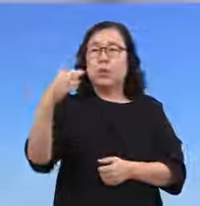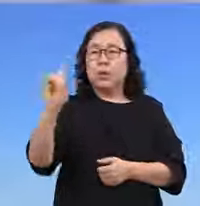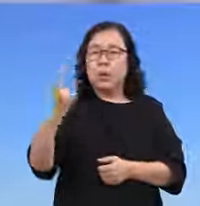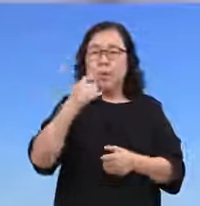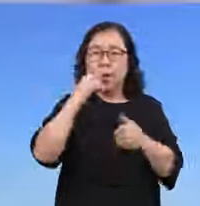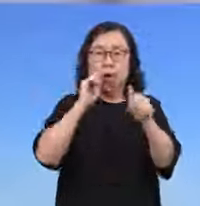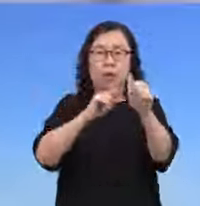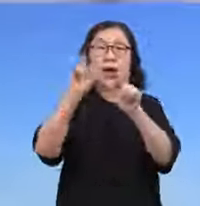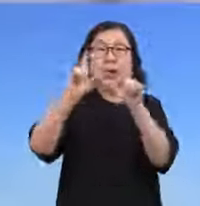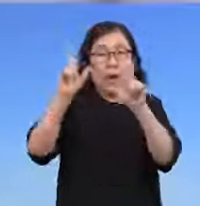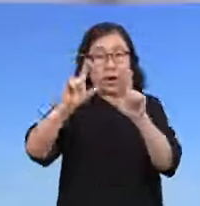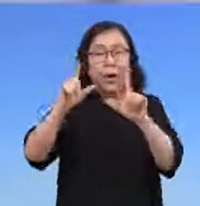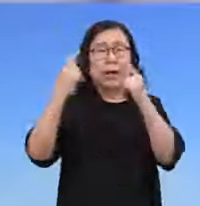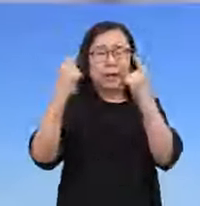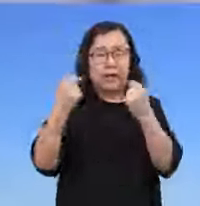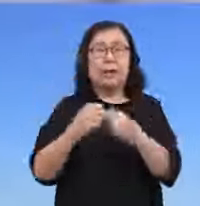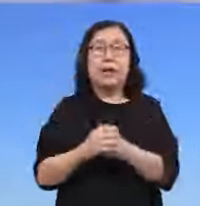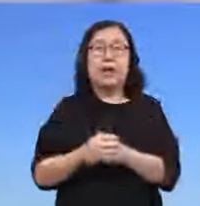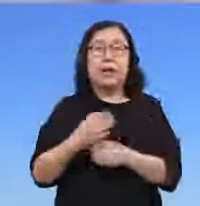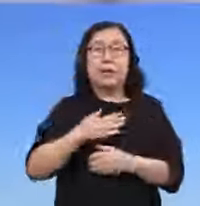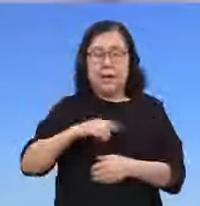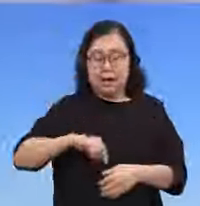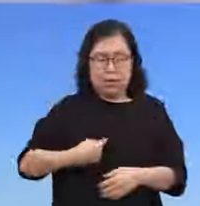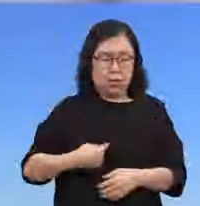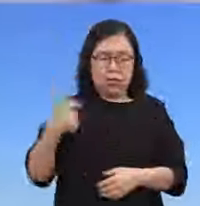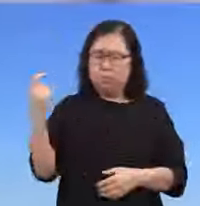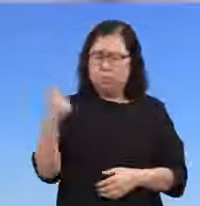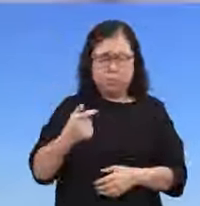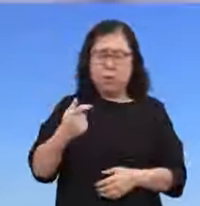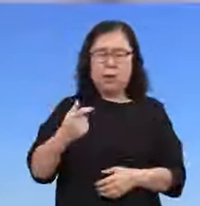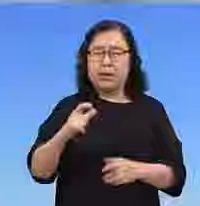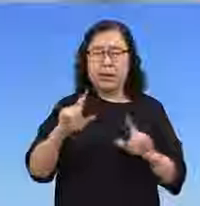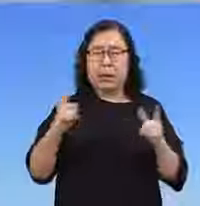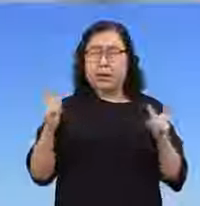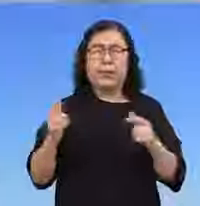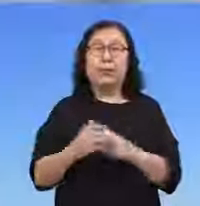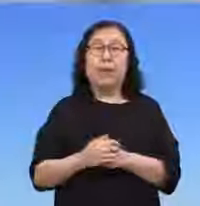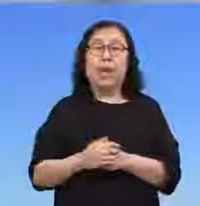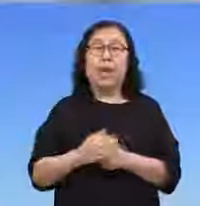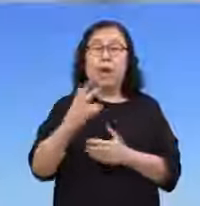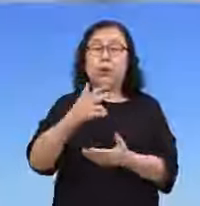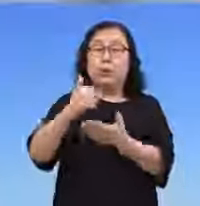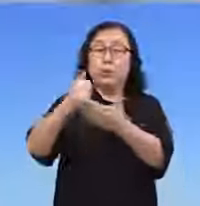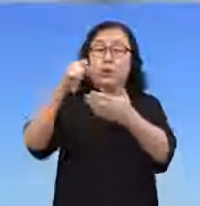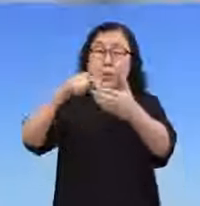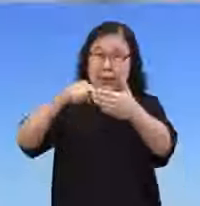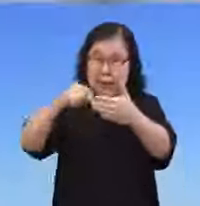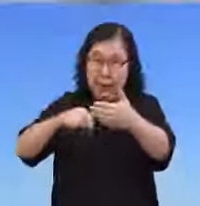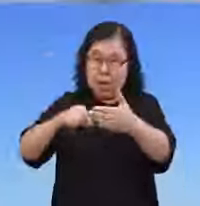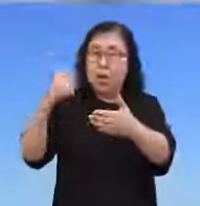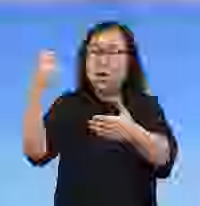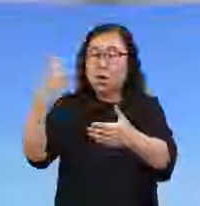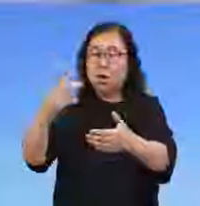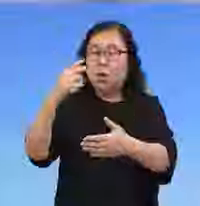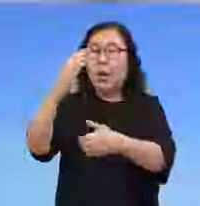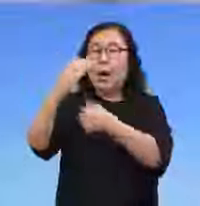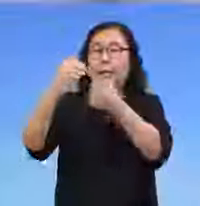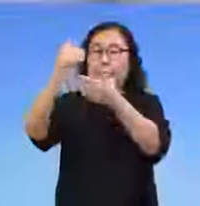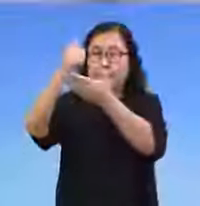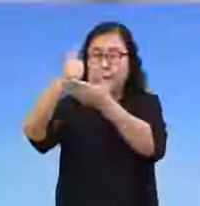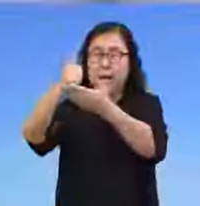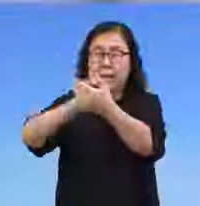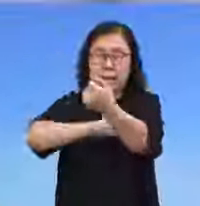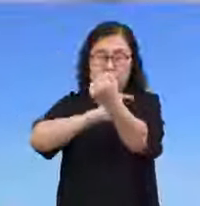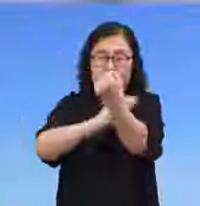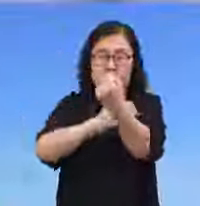같은 내용 아닙니까? 나 스스로 강해지는 게 아니라 주 안에서와 그 힘의 능력으로